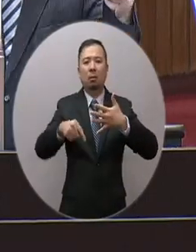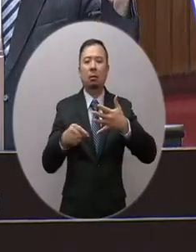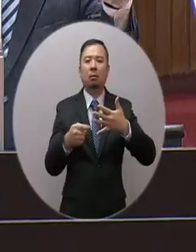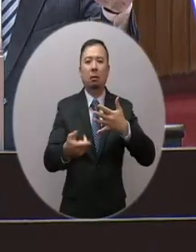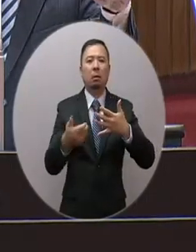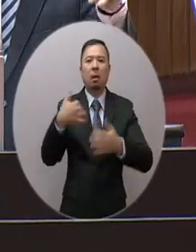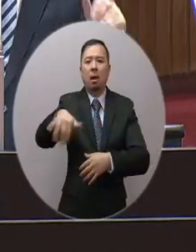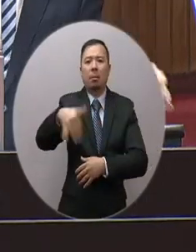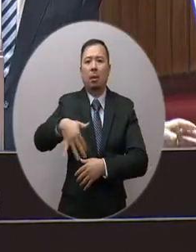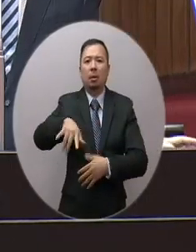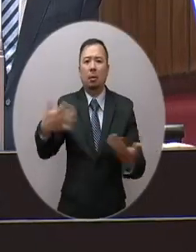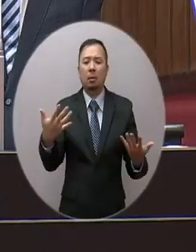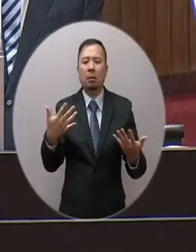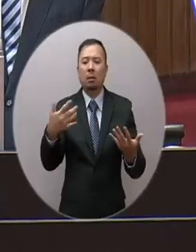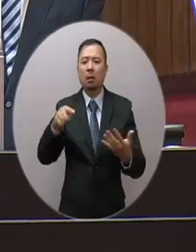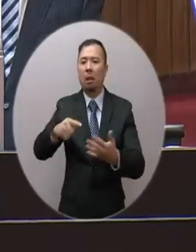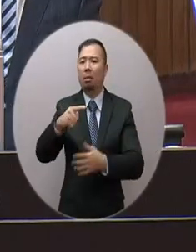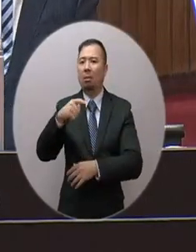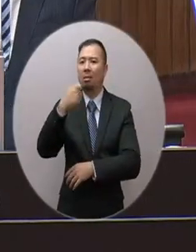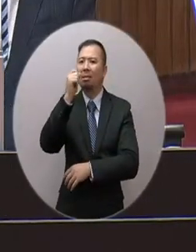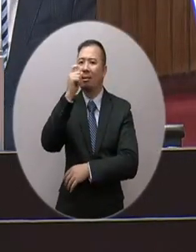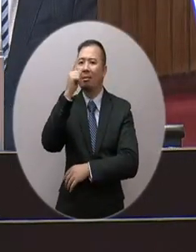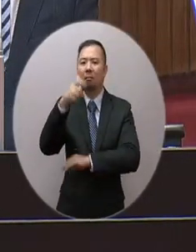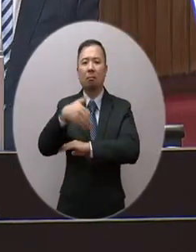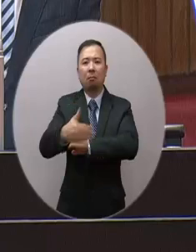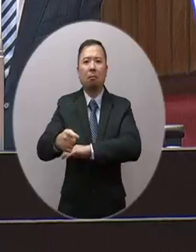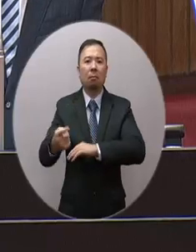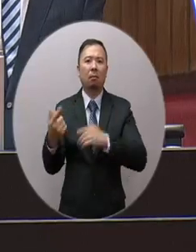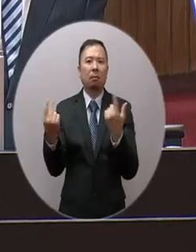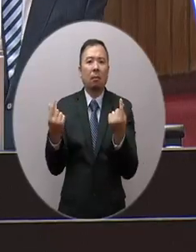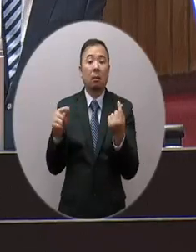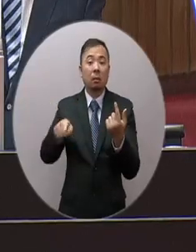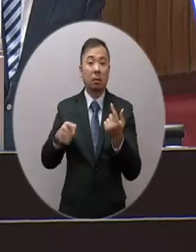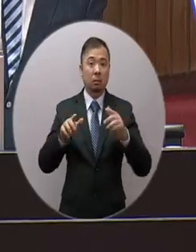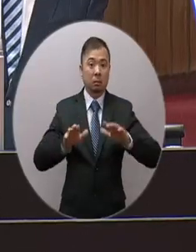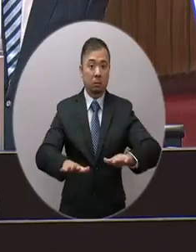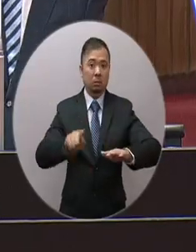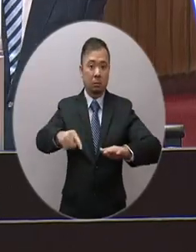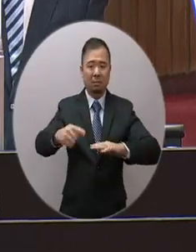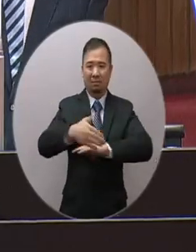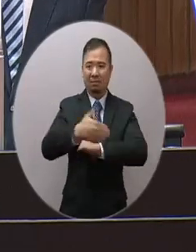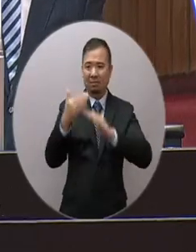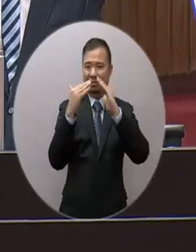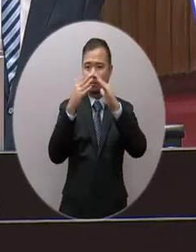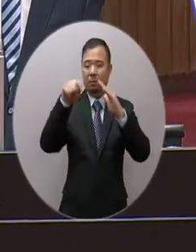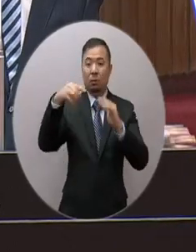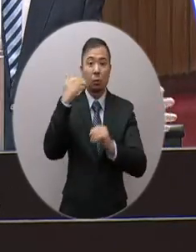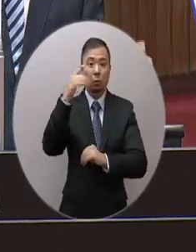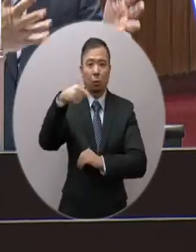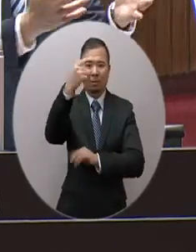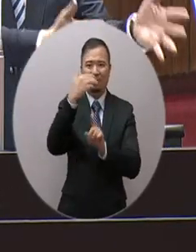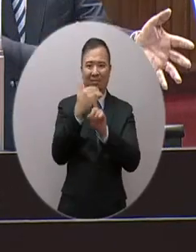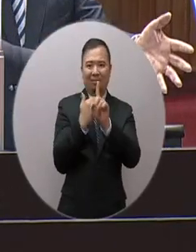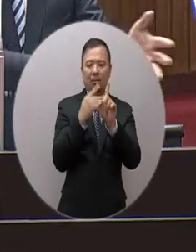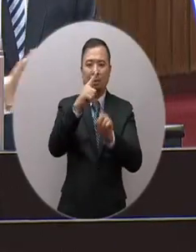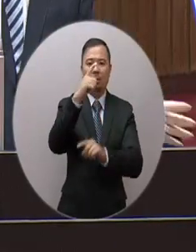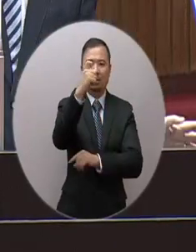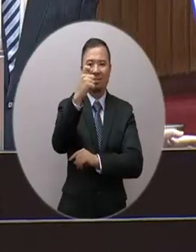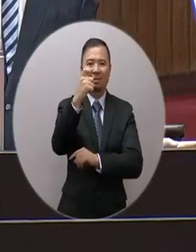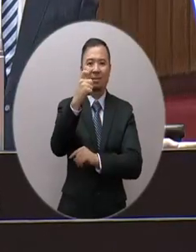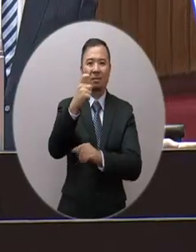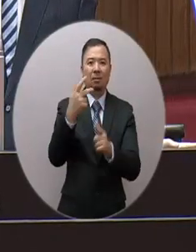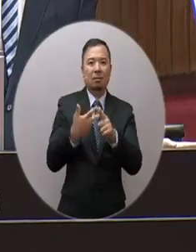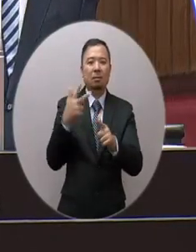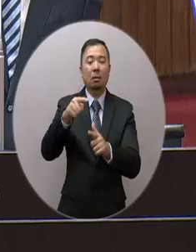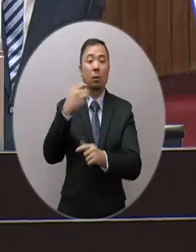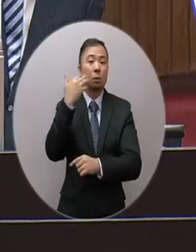南关系同街， 是， 所以他在整个县政府的编制里面，他只有一级主管是10职等，好、哦，那副首长他